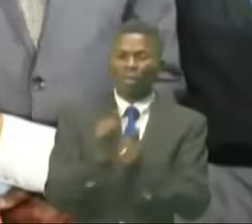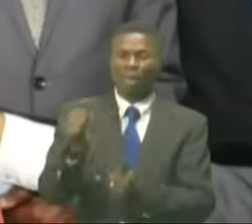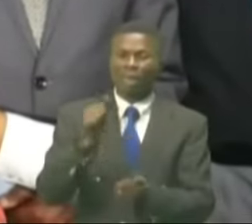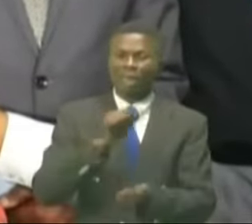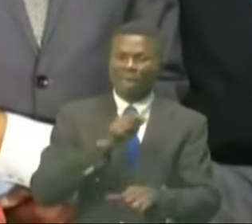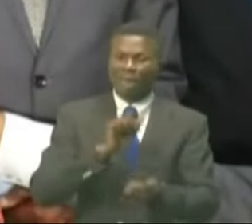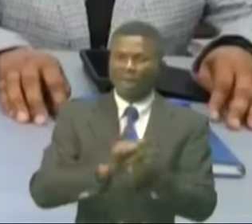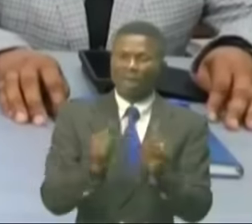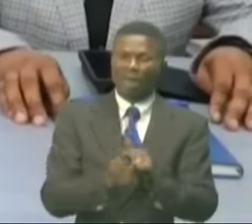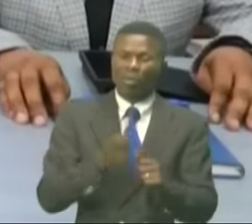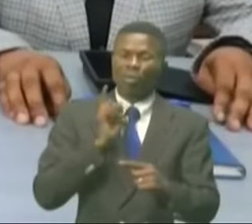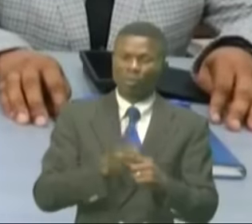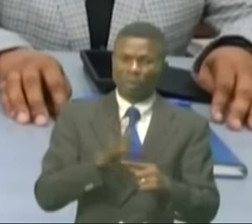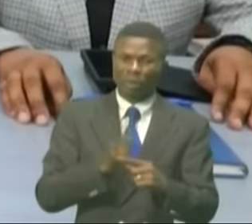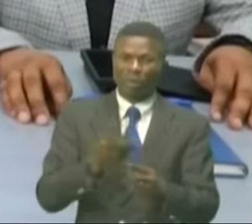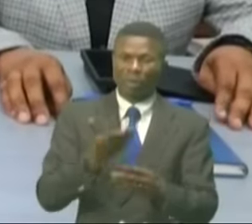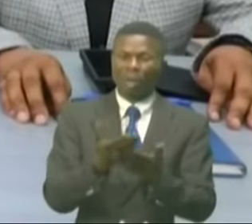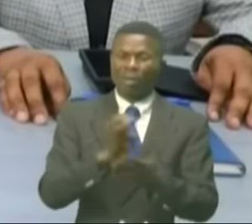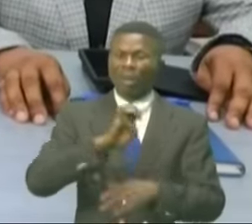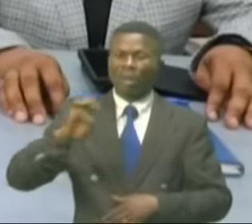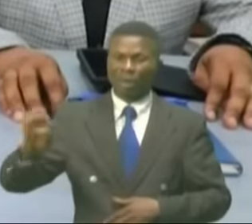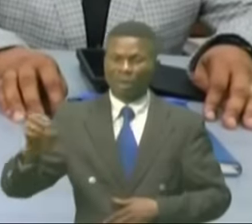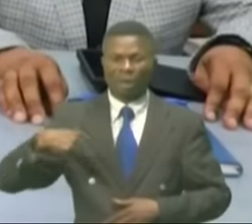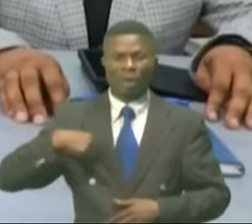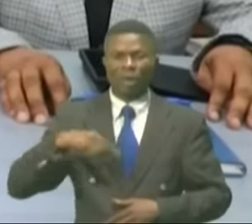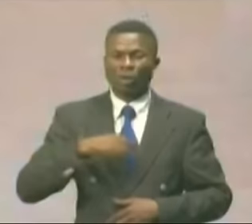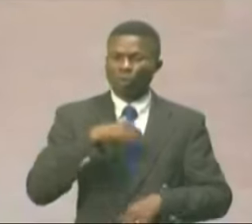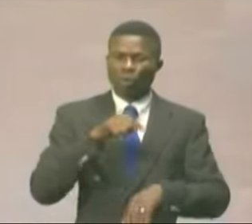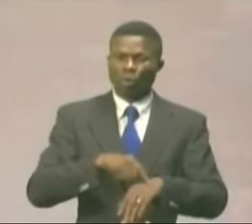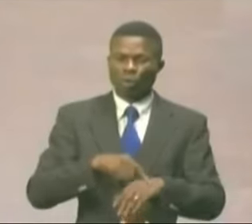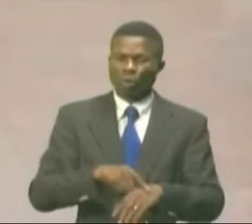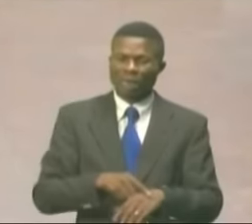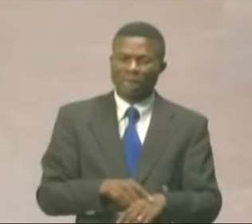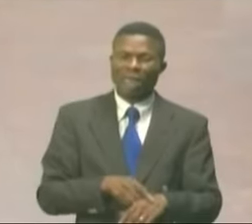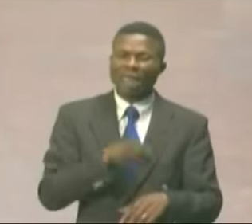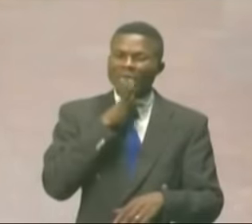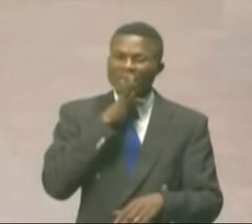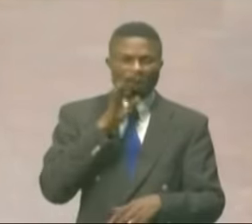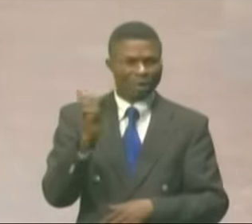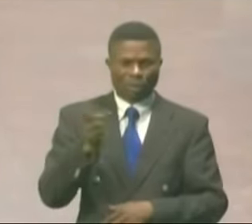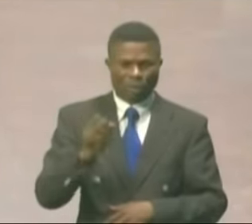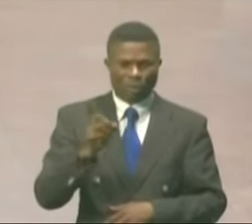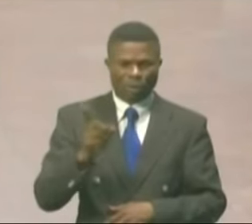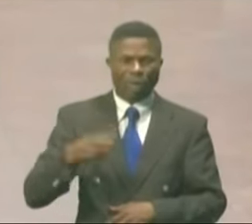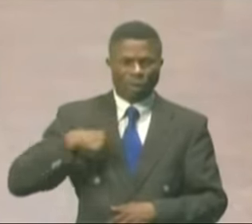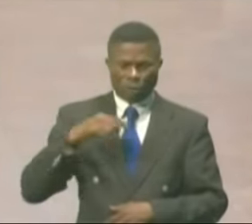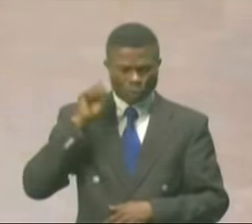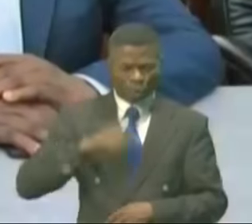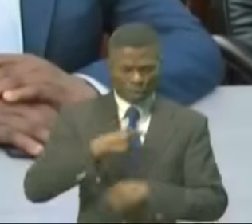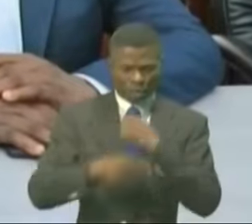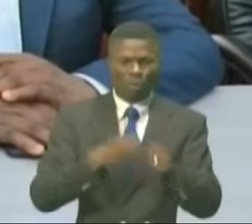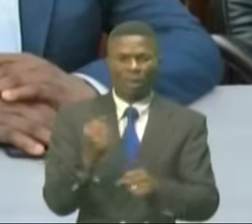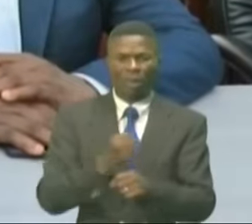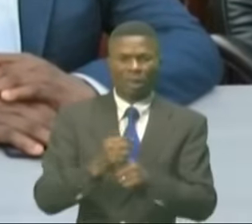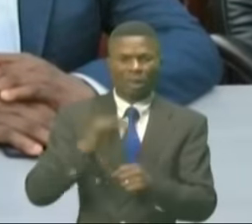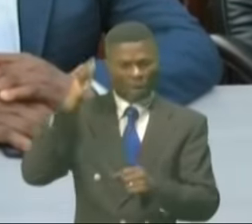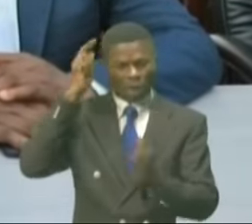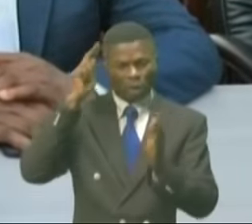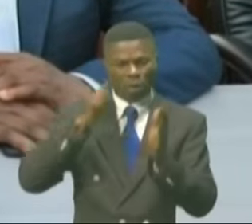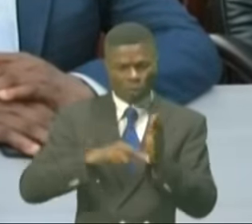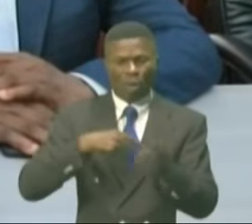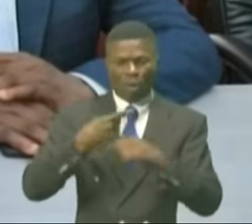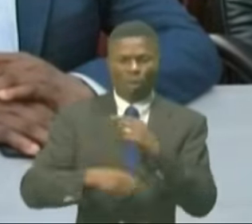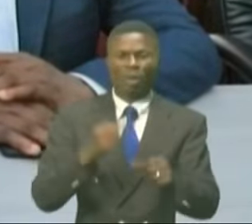situations calamiteuses à l'Est et que nous n'avons pas le temps à perdre. Nous avons vraiment à travailler pour que le gouvernement soit